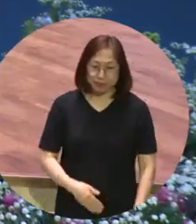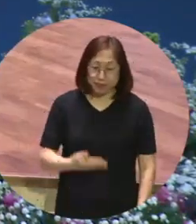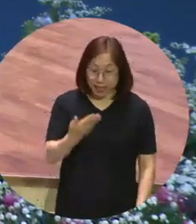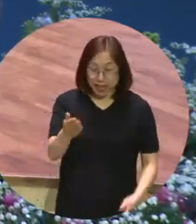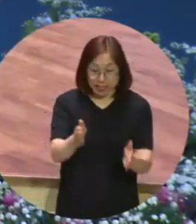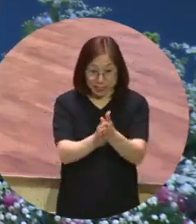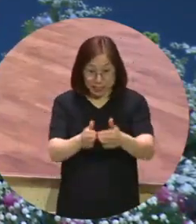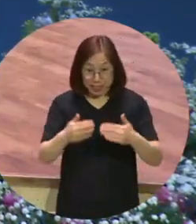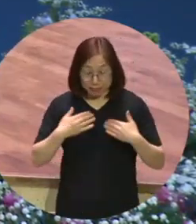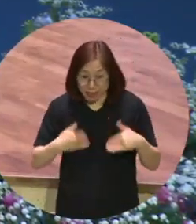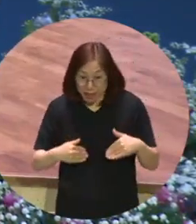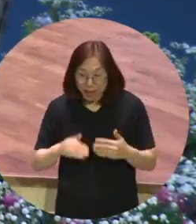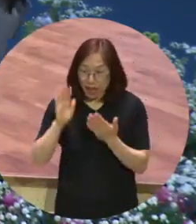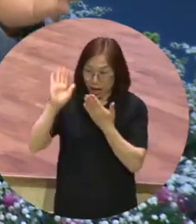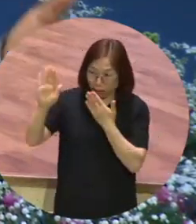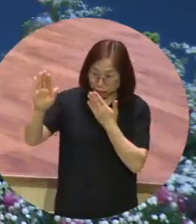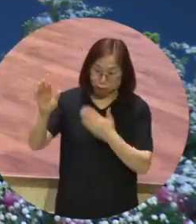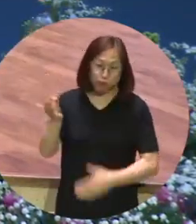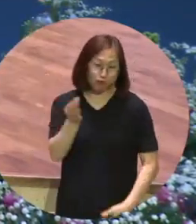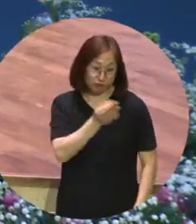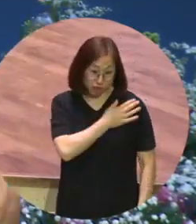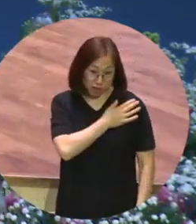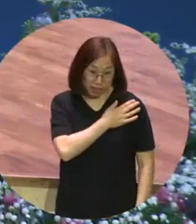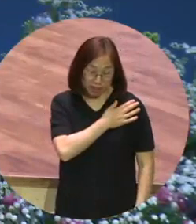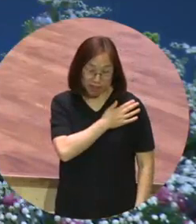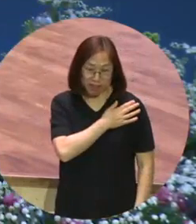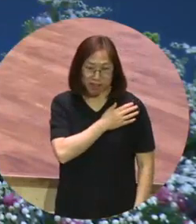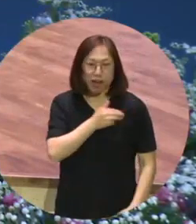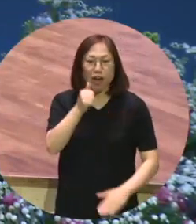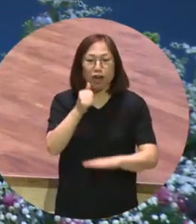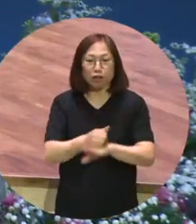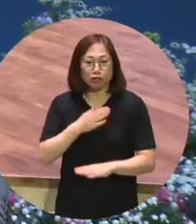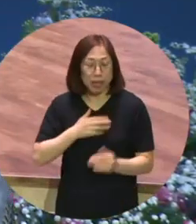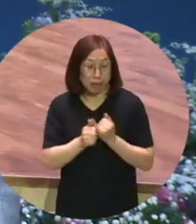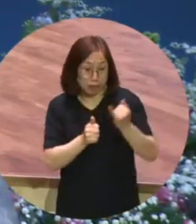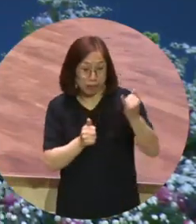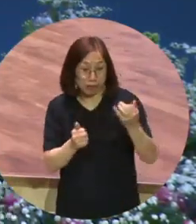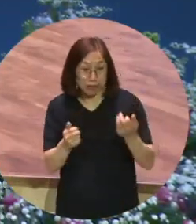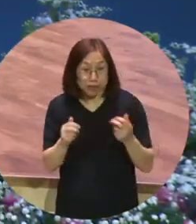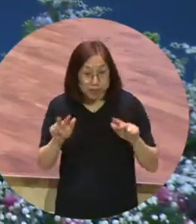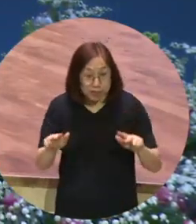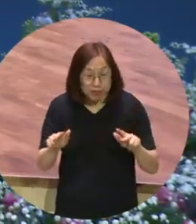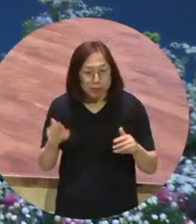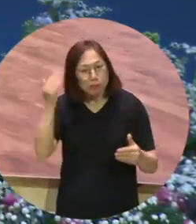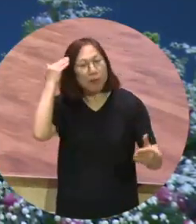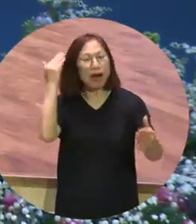하는 제가 박사까지 만들어줬잖아요.